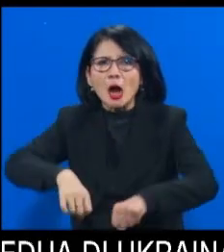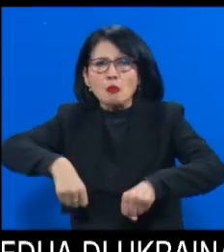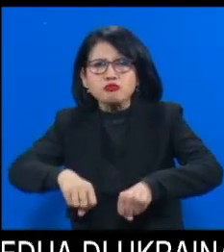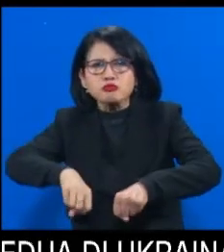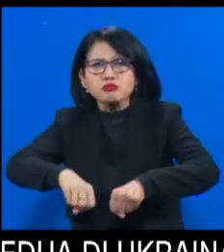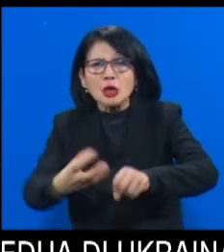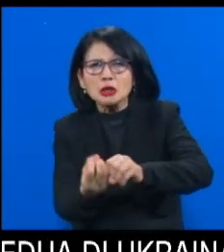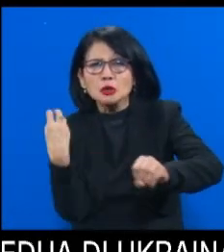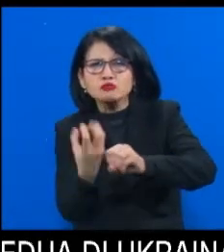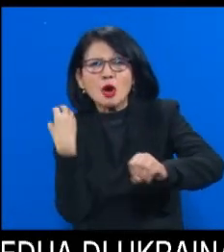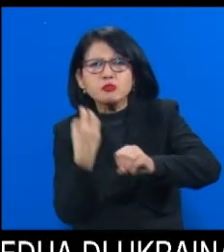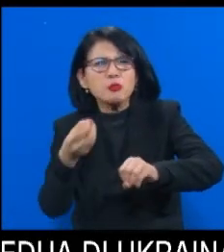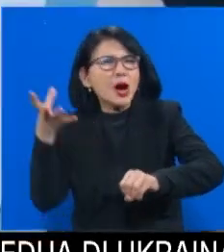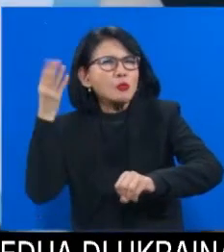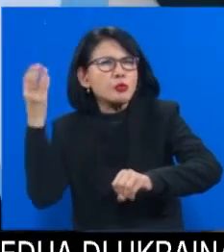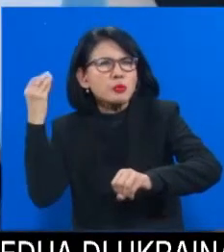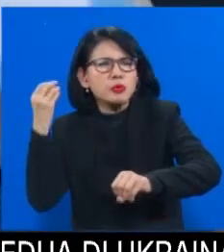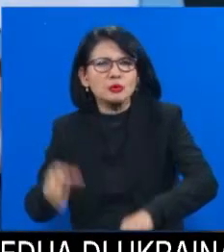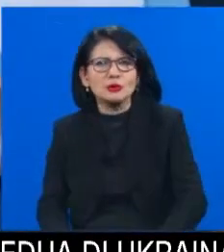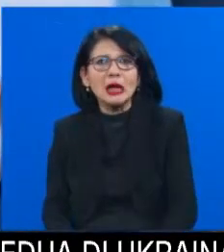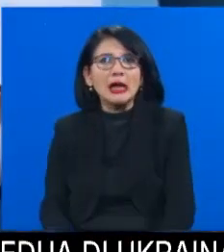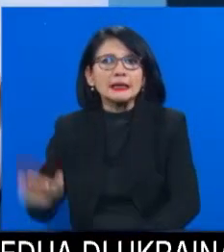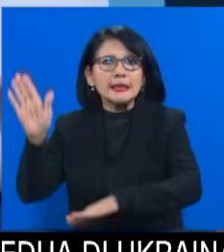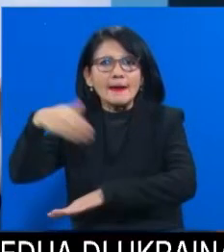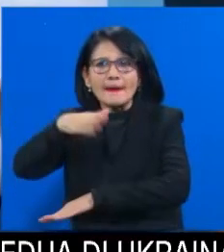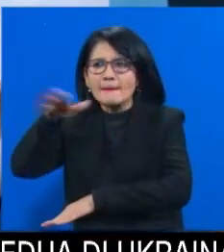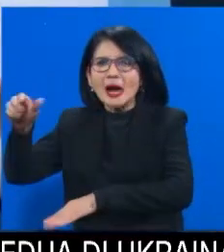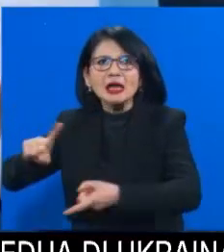terlalu kencang, sehingga memanggil teman-temannya untuk